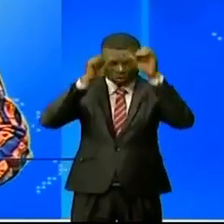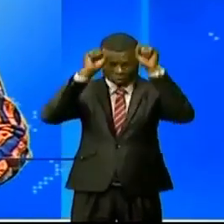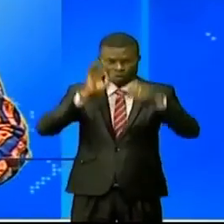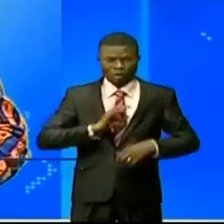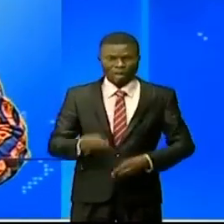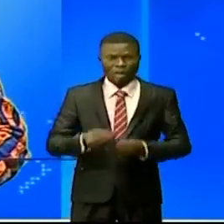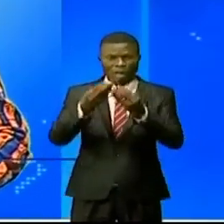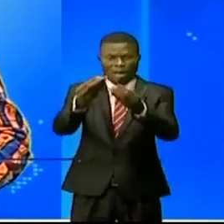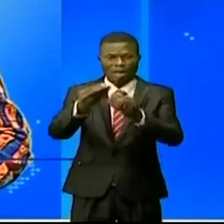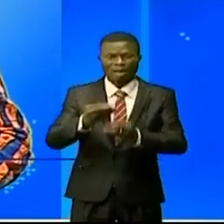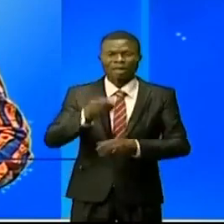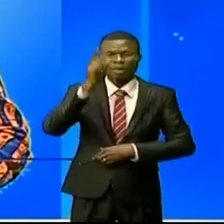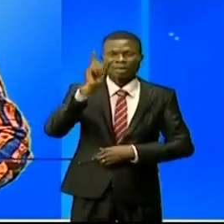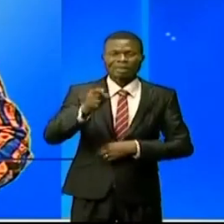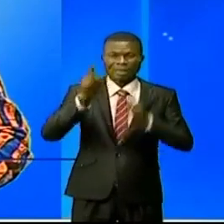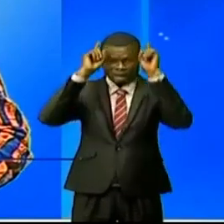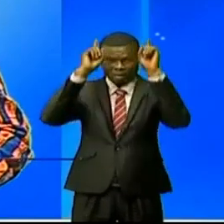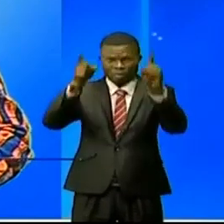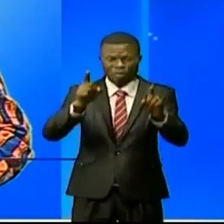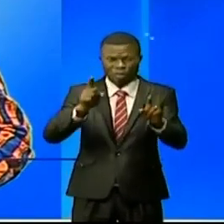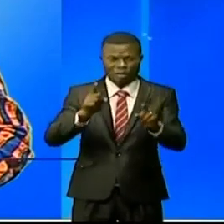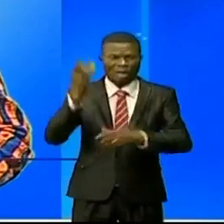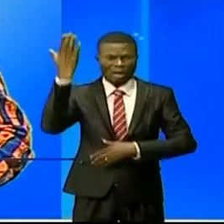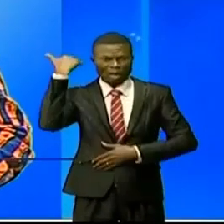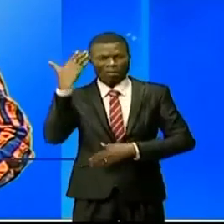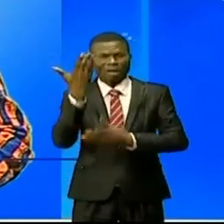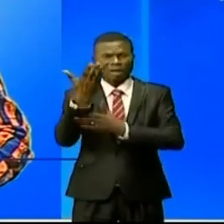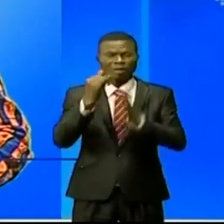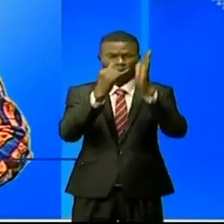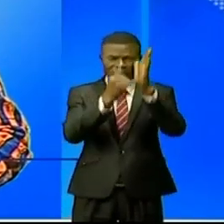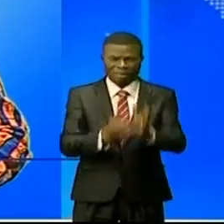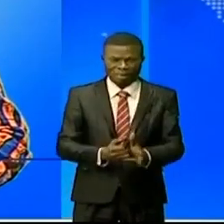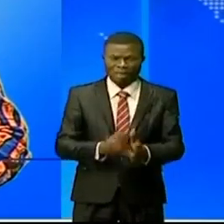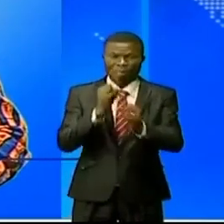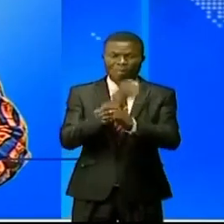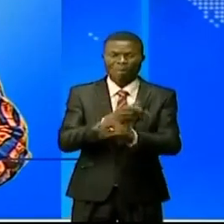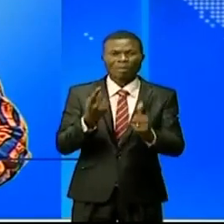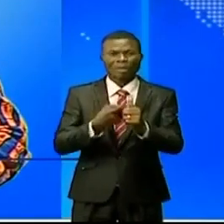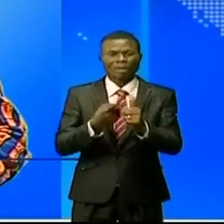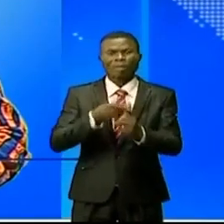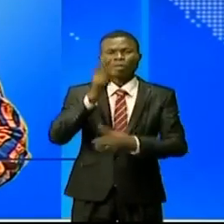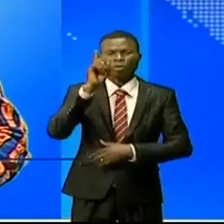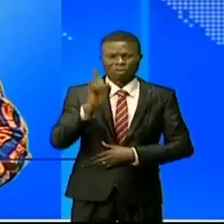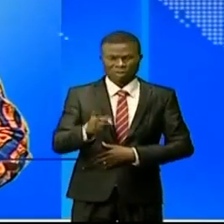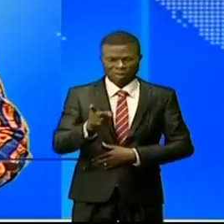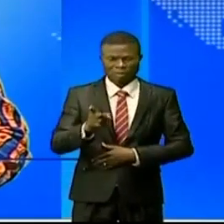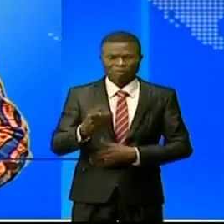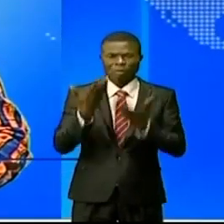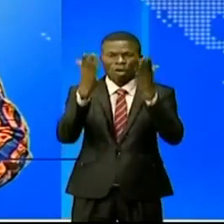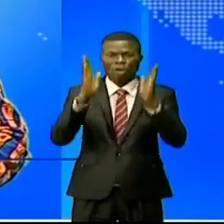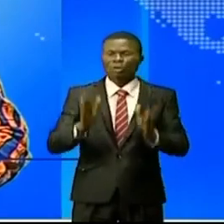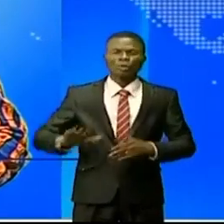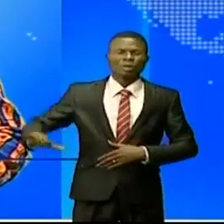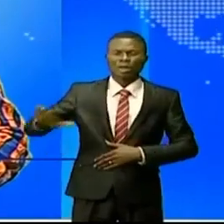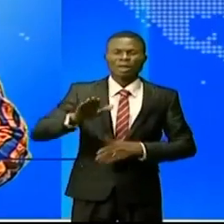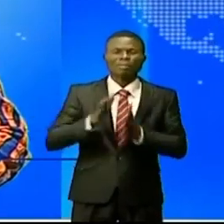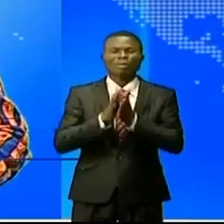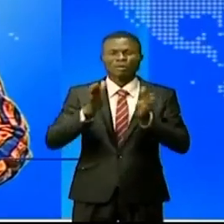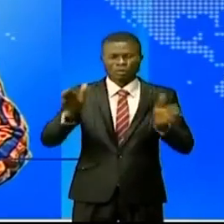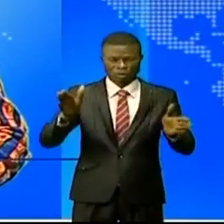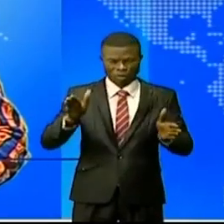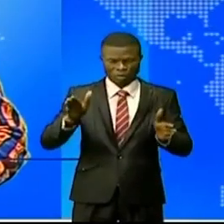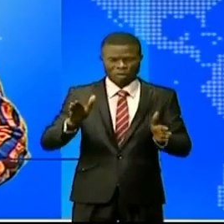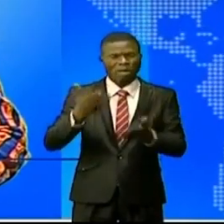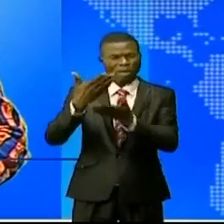un lot de 100 bus sur les 600 commandés par le gouvernement à la disposition des étudiants de toutes les institutions supérieures de